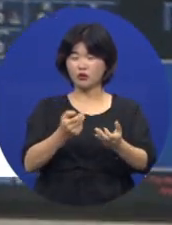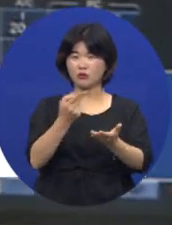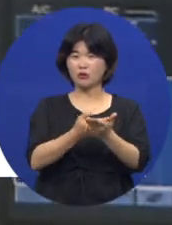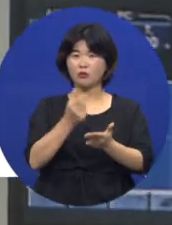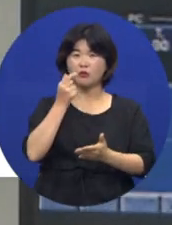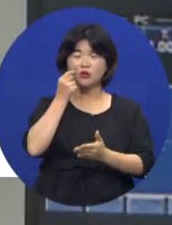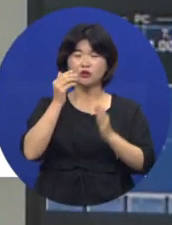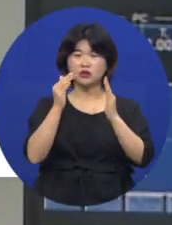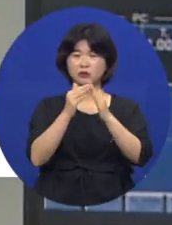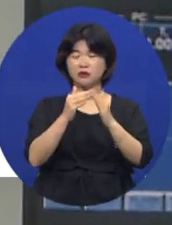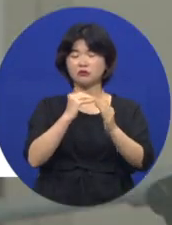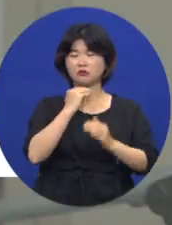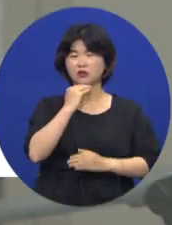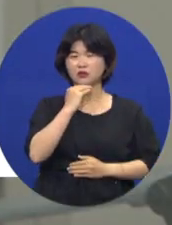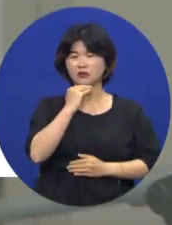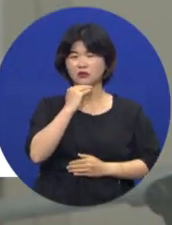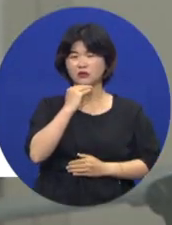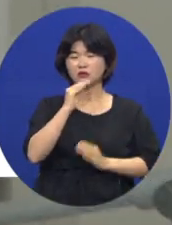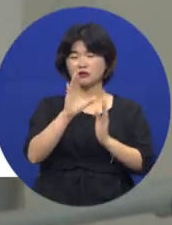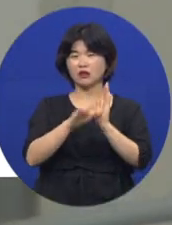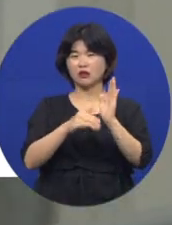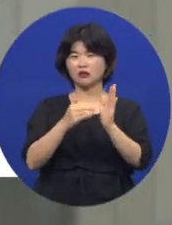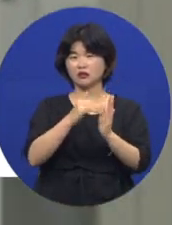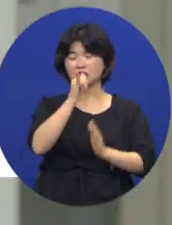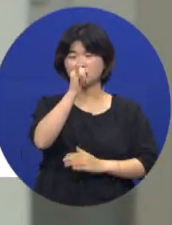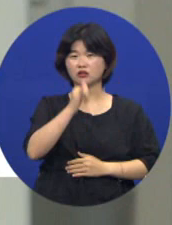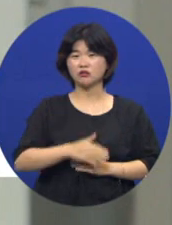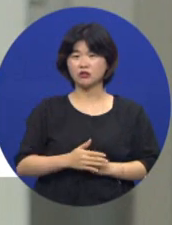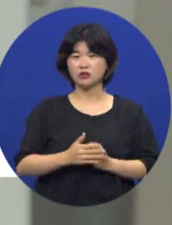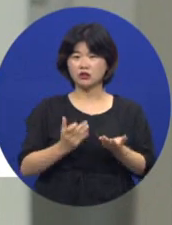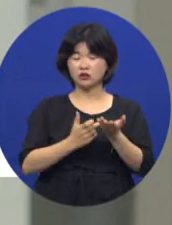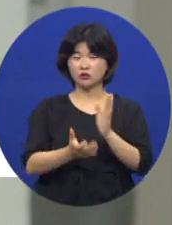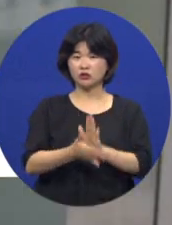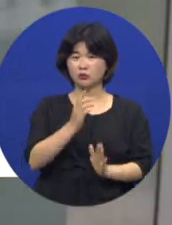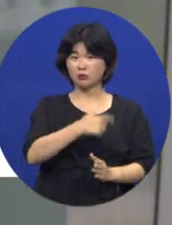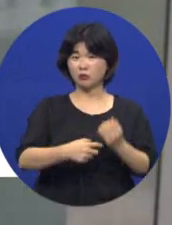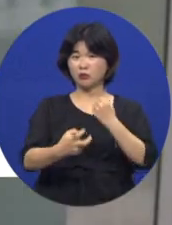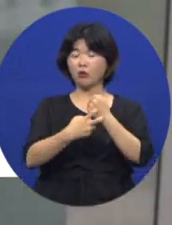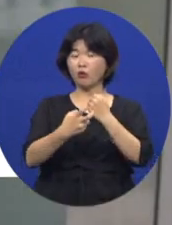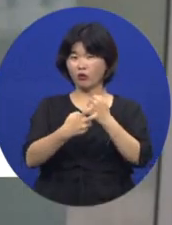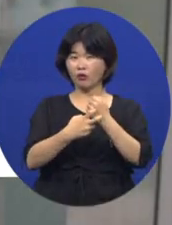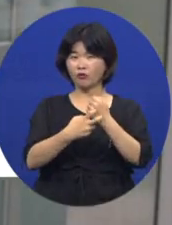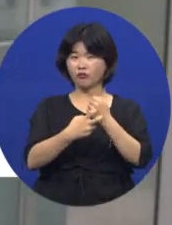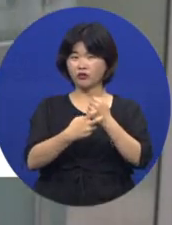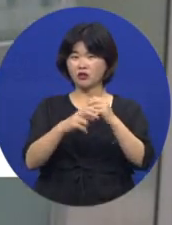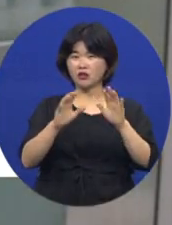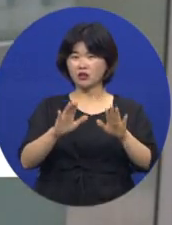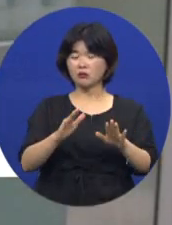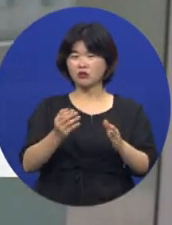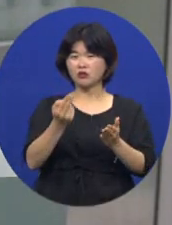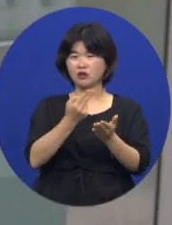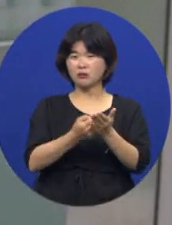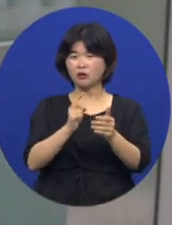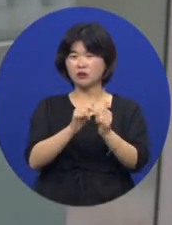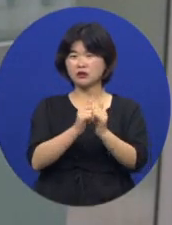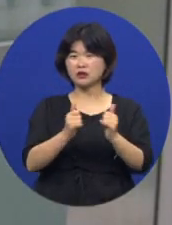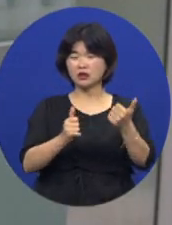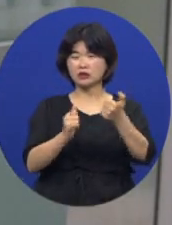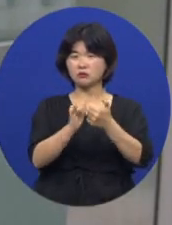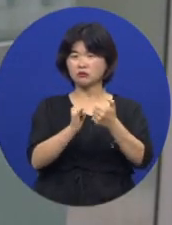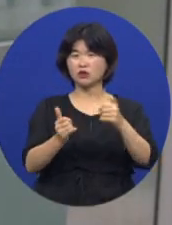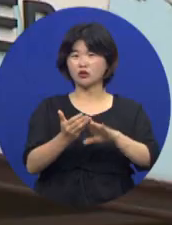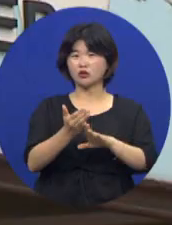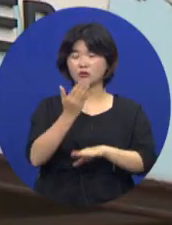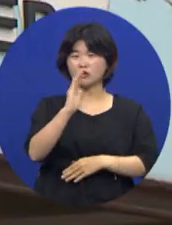집에서 대개 하는 일까지 벌어지고 있습니다 제주시 보관소 관할구역 에서만 이번 회기 확장자가 쉬운 명이